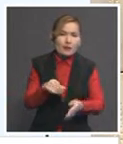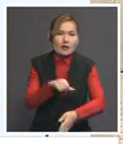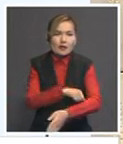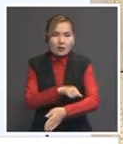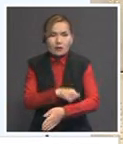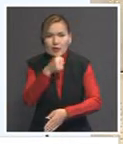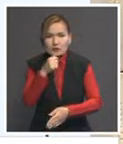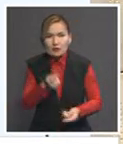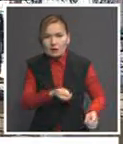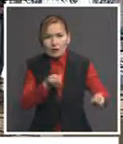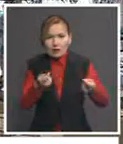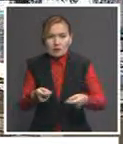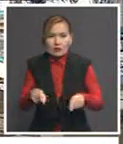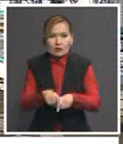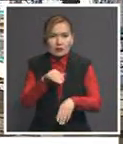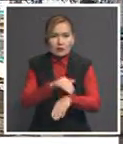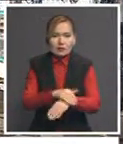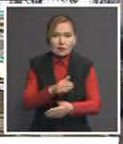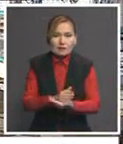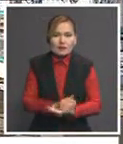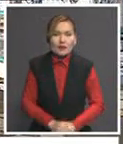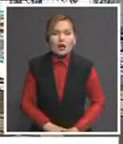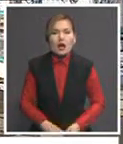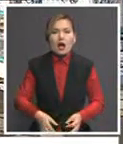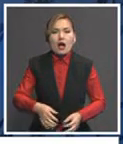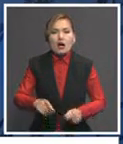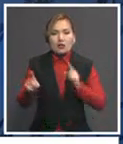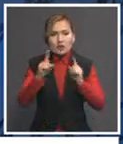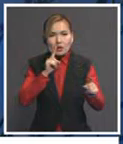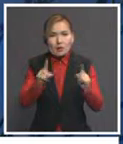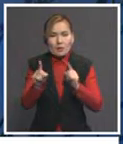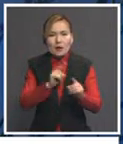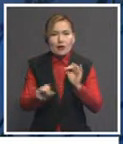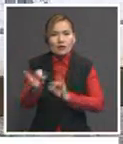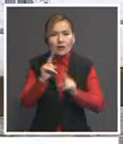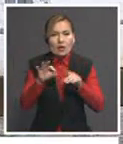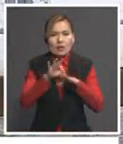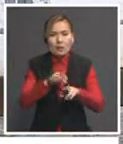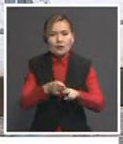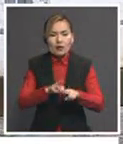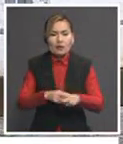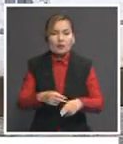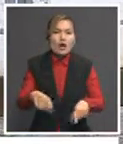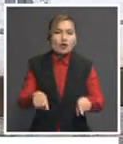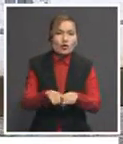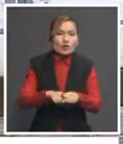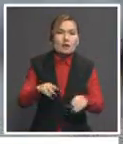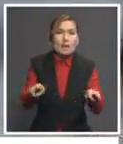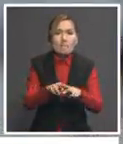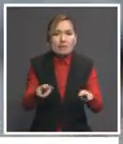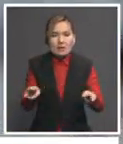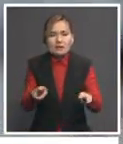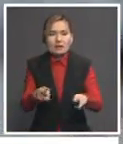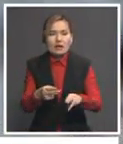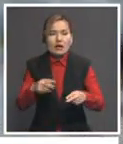діни әдебиеттер тәркіленді. Сондай-ақ жиында жазасын өтеп жатқан бұрынғы шенеуніктердің жағдайы сөз болды. Бас